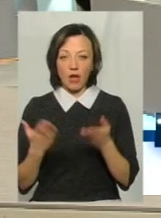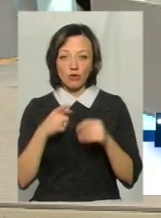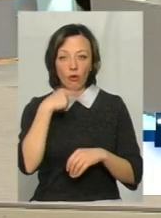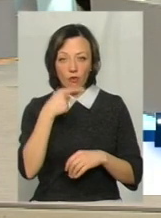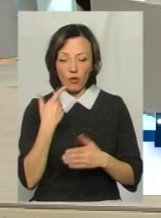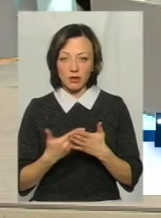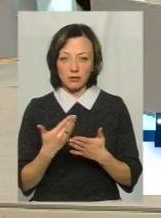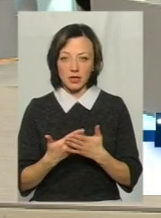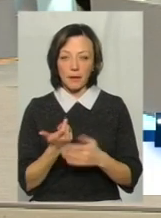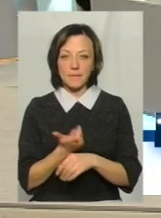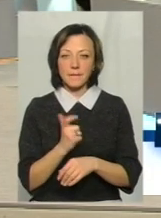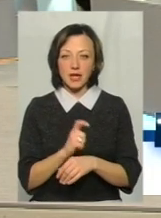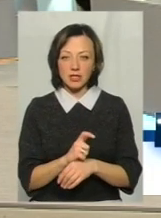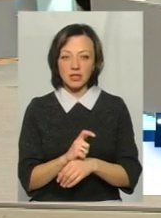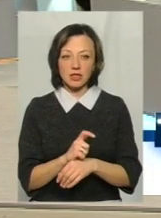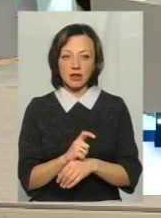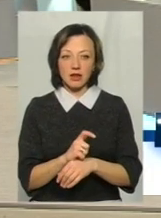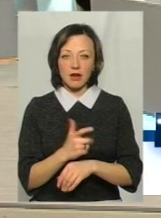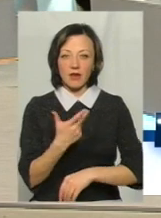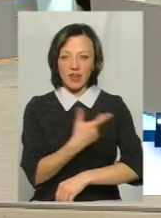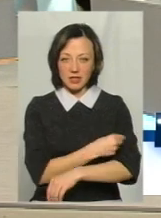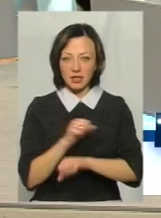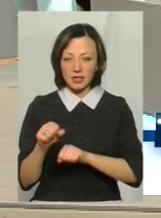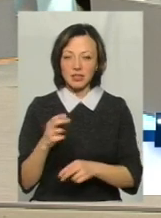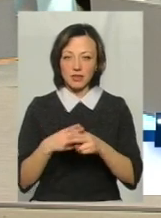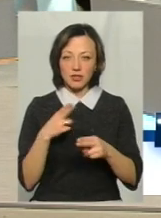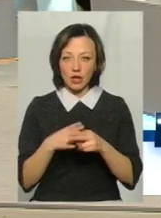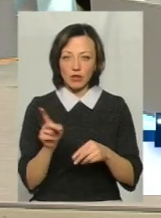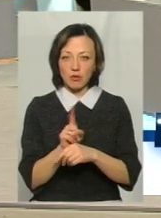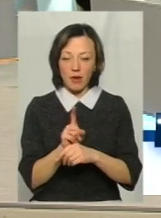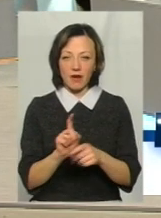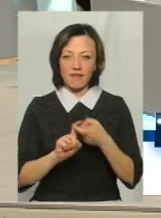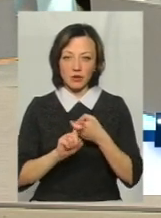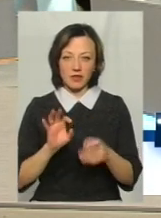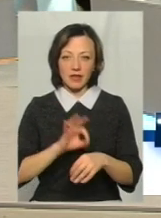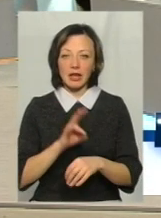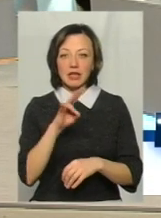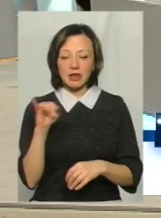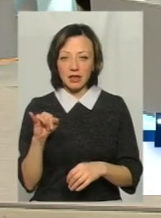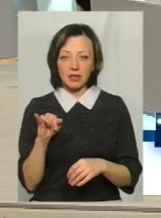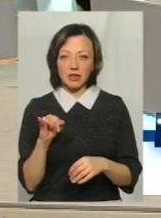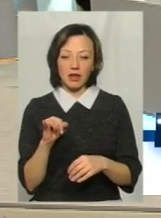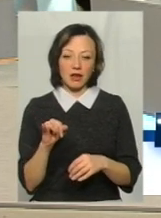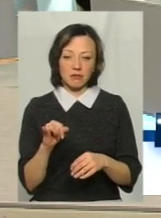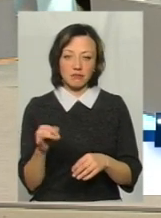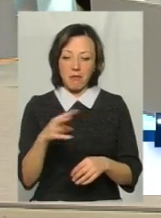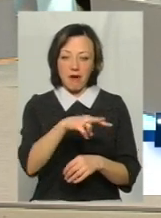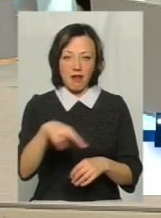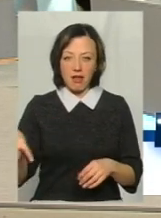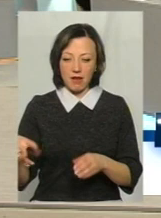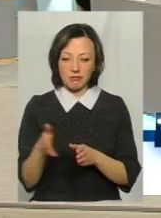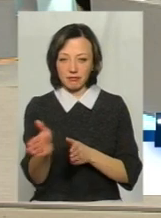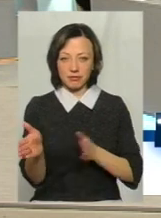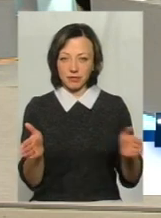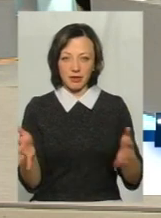що ввівши вакцину, ми заважаємо дитині перехворіти нормальну вірусну інфекцію, ні, вони абсолютно йдуть паралельними шляхами і